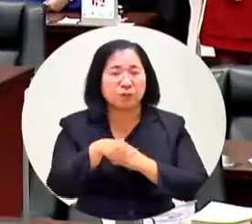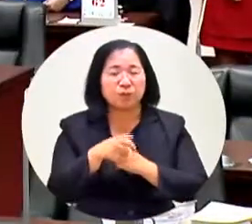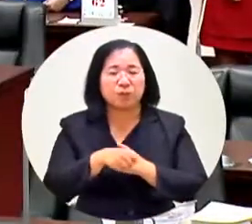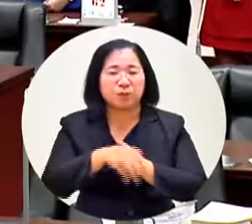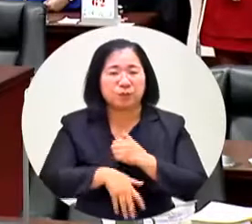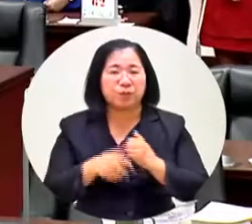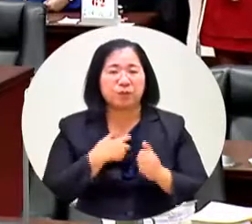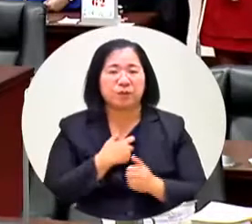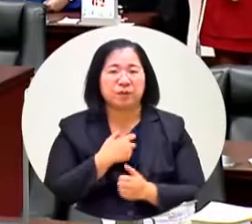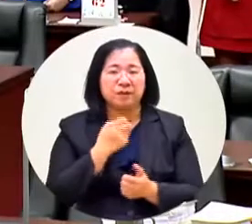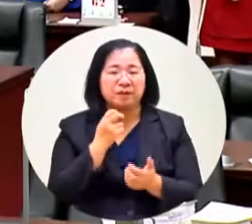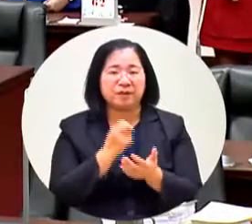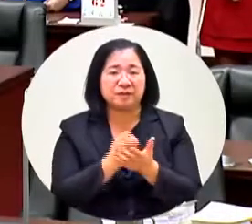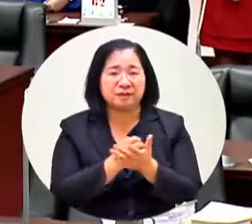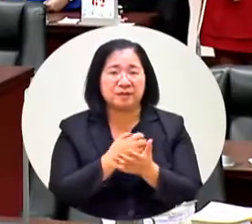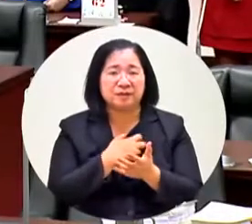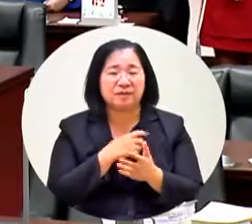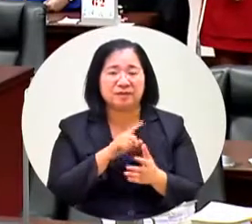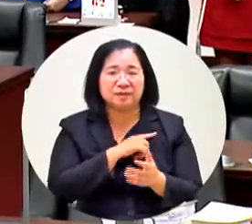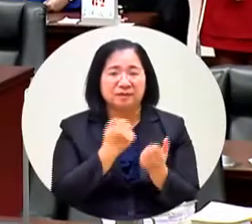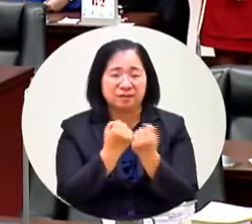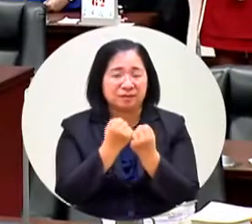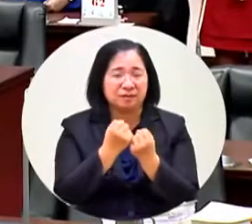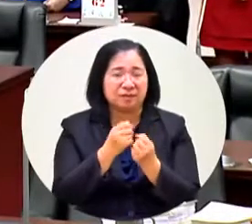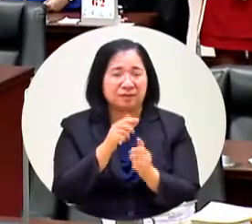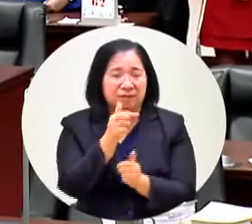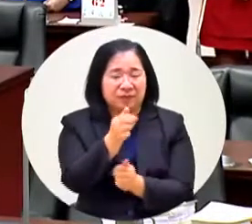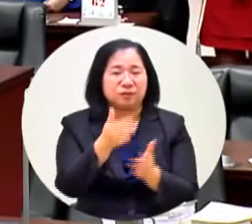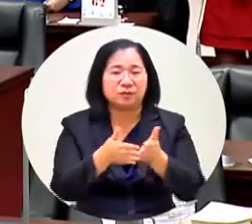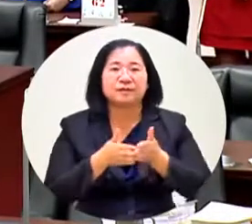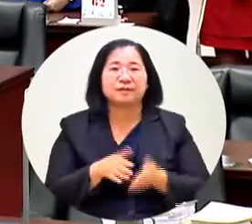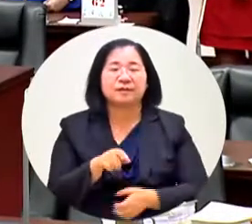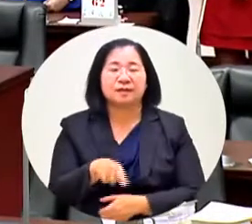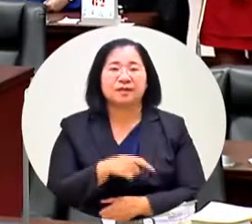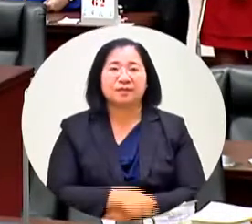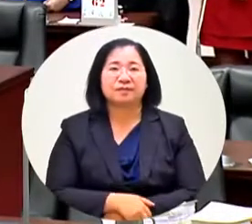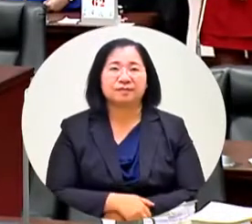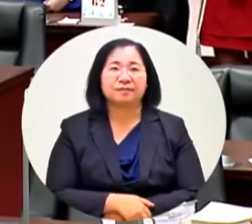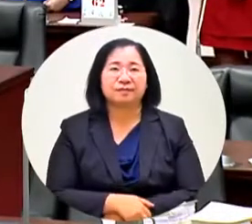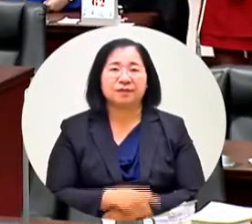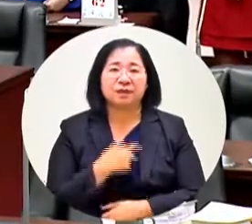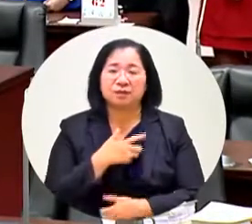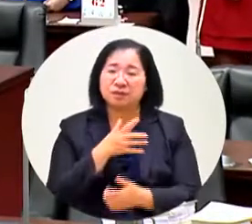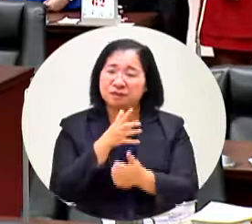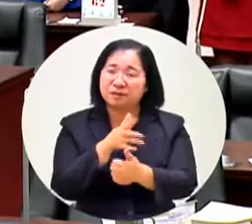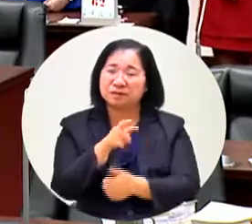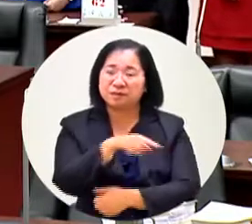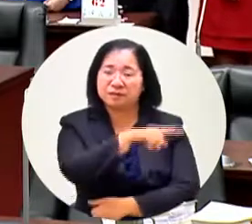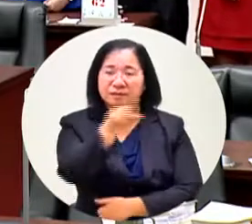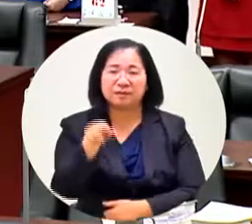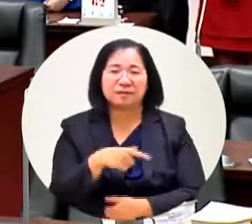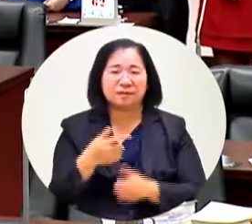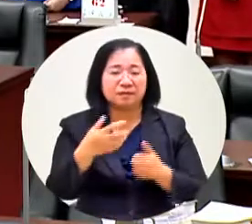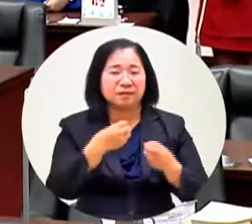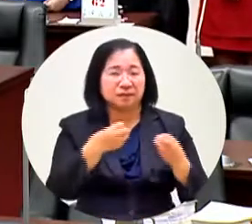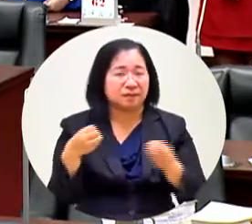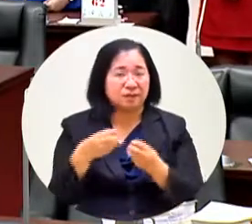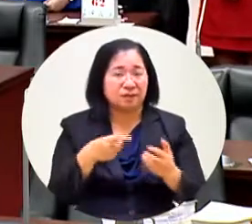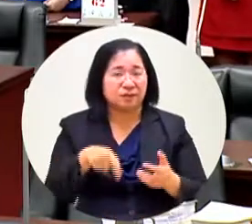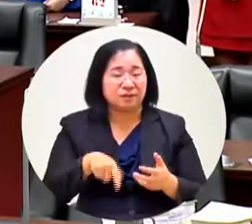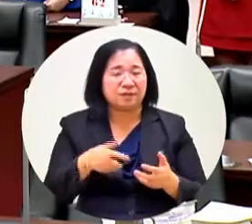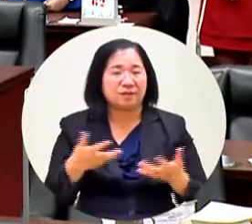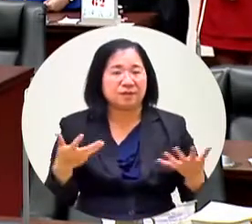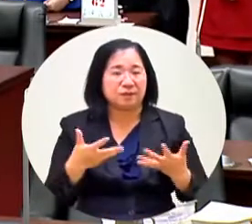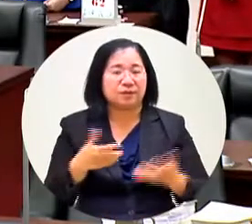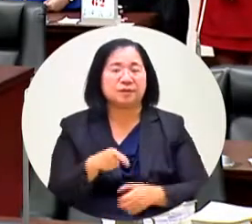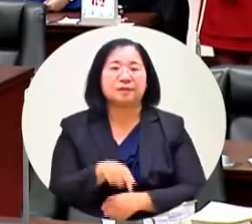调，希望呢民进党不要两套标准，要言行一致。 好，我们最近啊看到这个民进党的